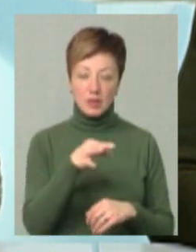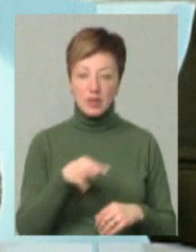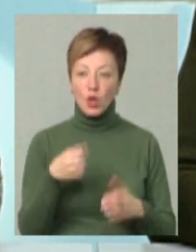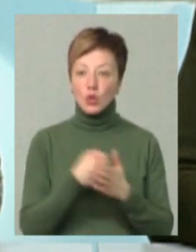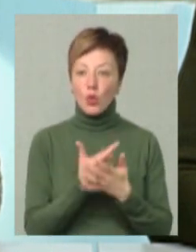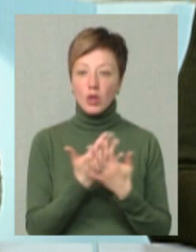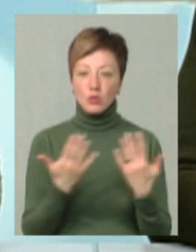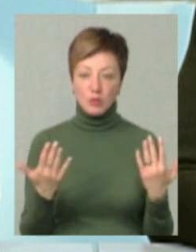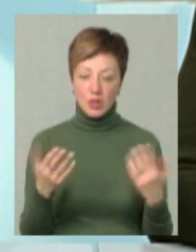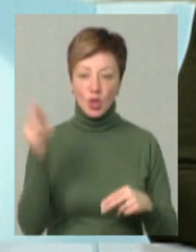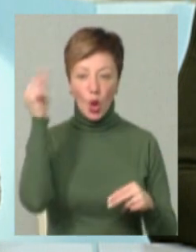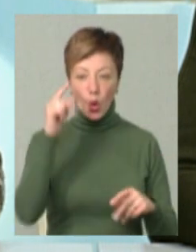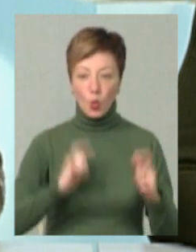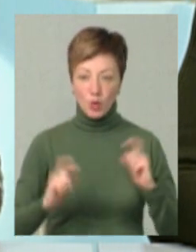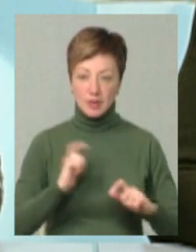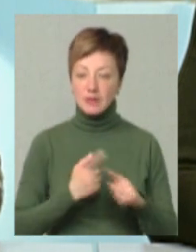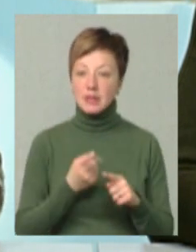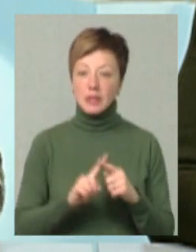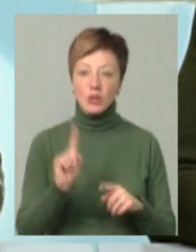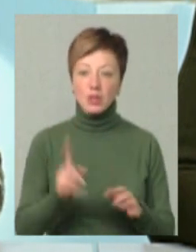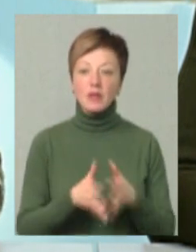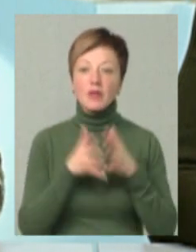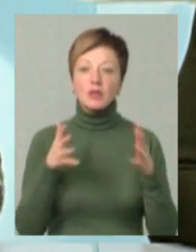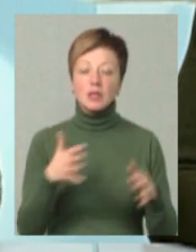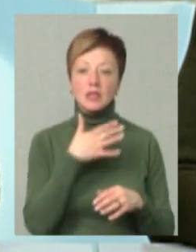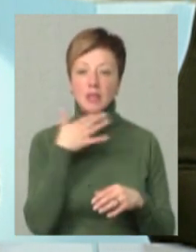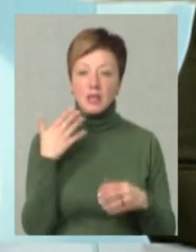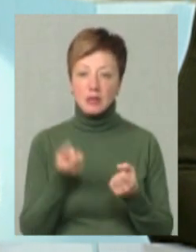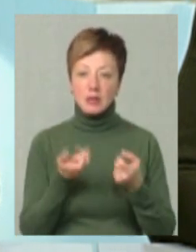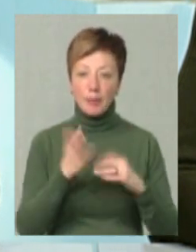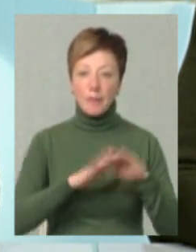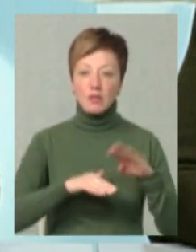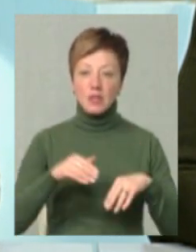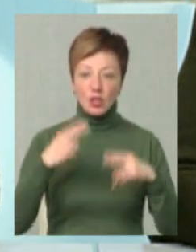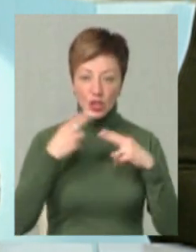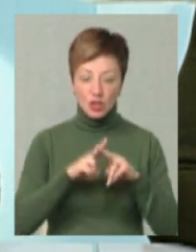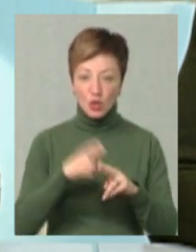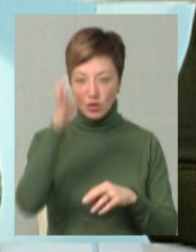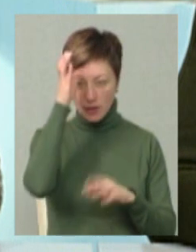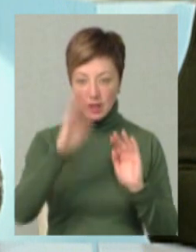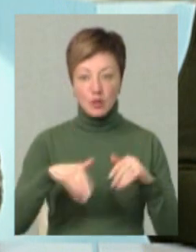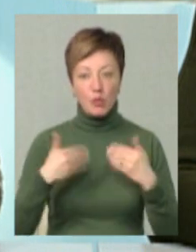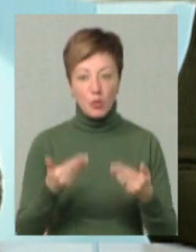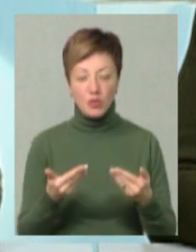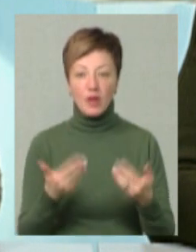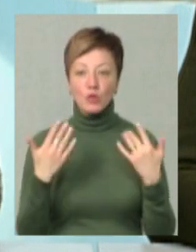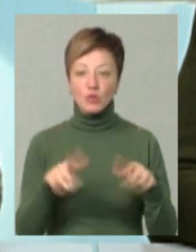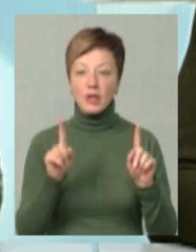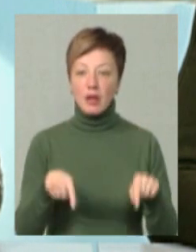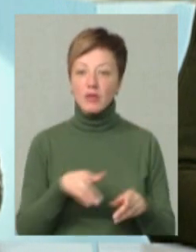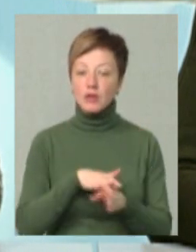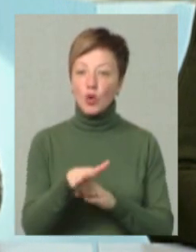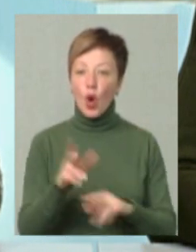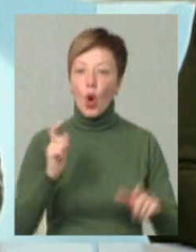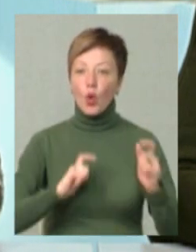до різноманітних курсів. Це, до речі, величезна кількість закладів професійно-технічної освіти, яка запропонувала і вже навіть